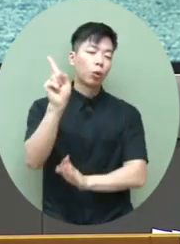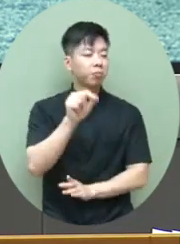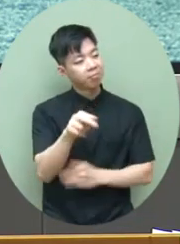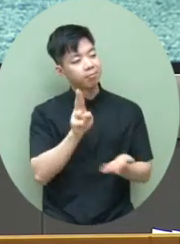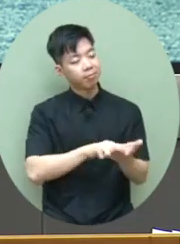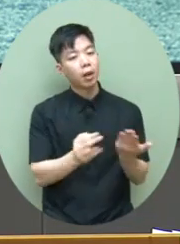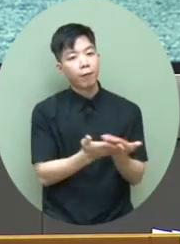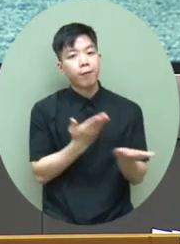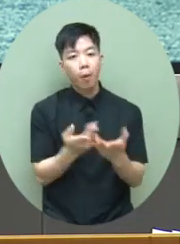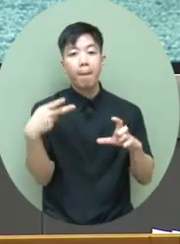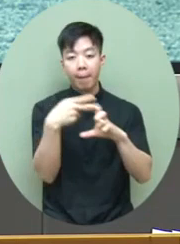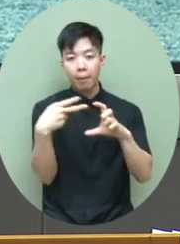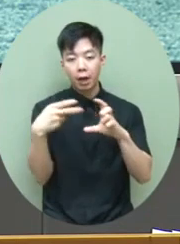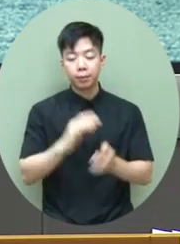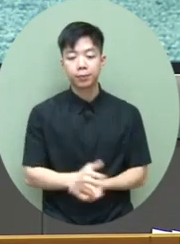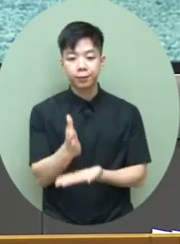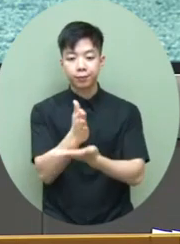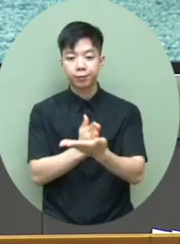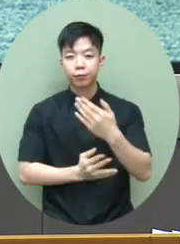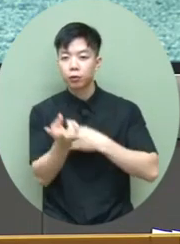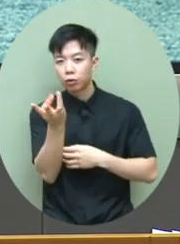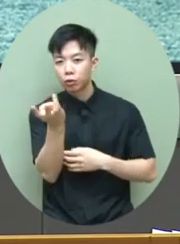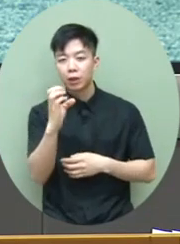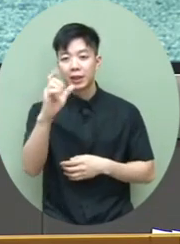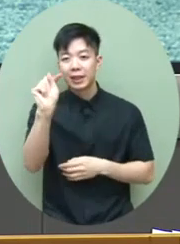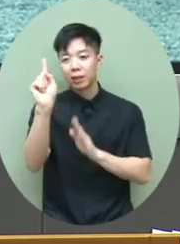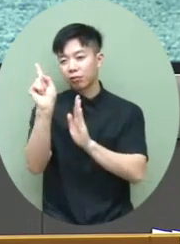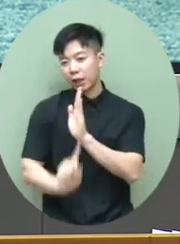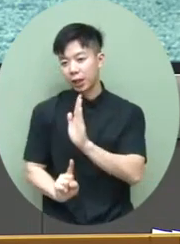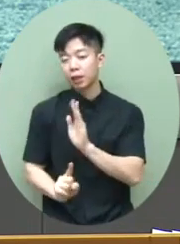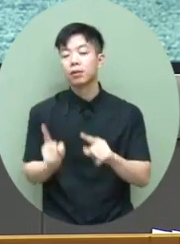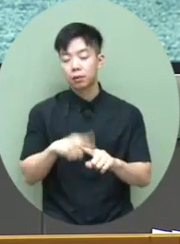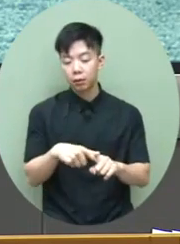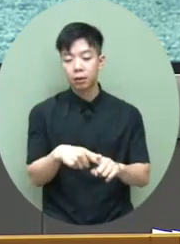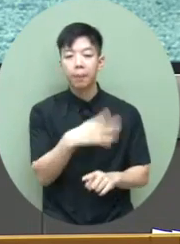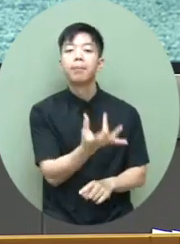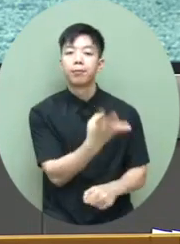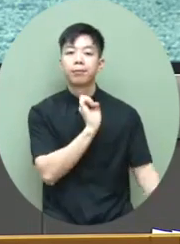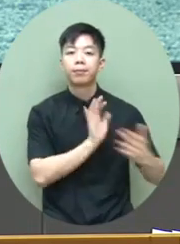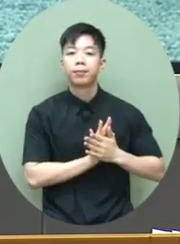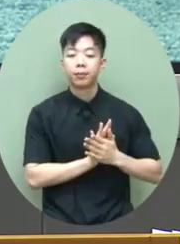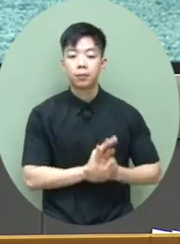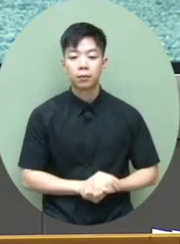個案，另外有少部分係一啲低 CT 值嘅，應該係本地嘅個案啦。